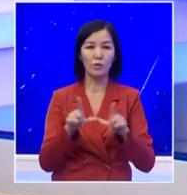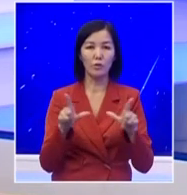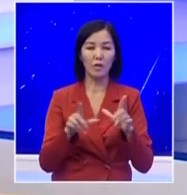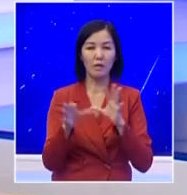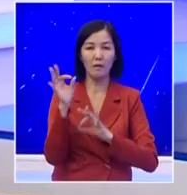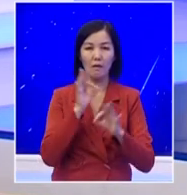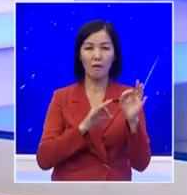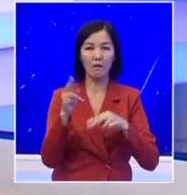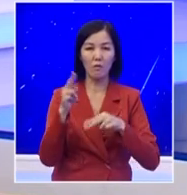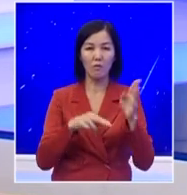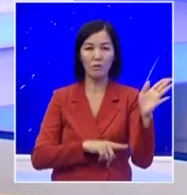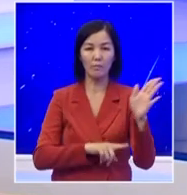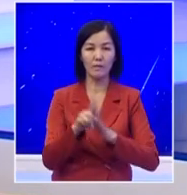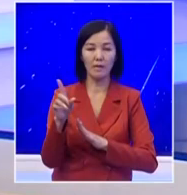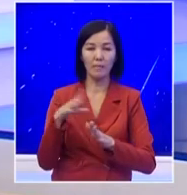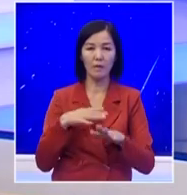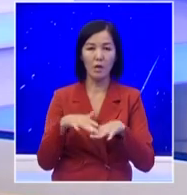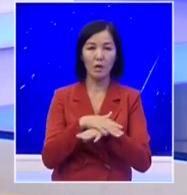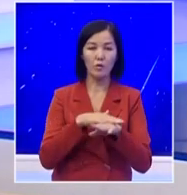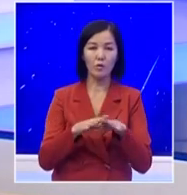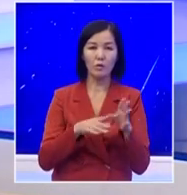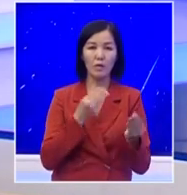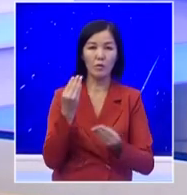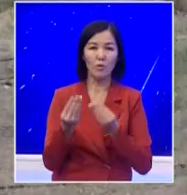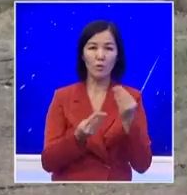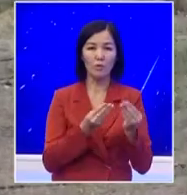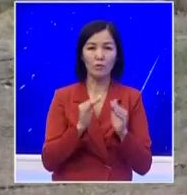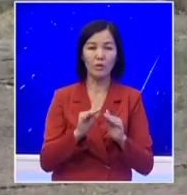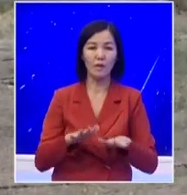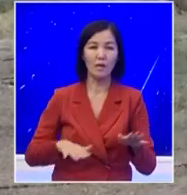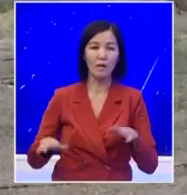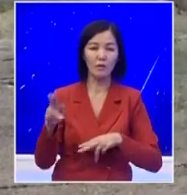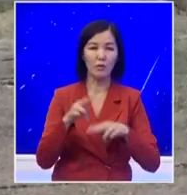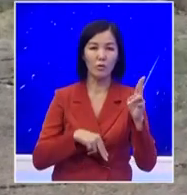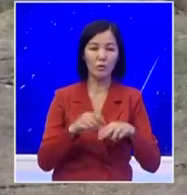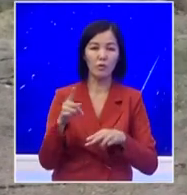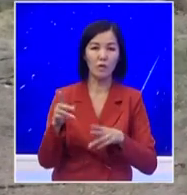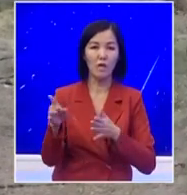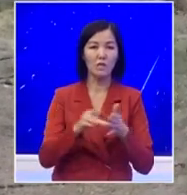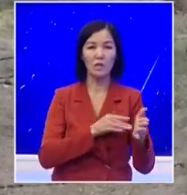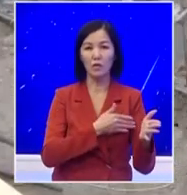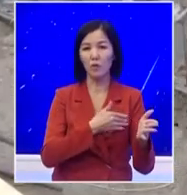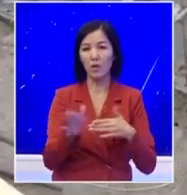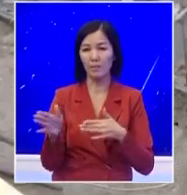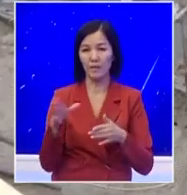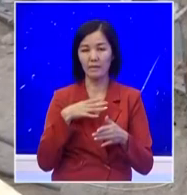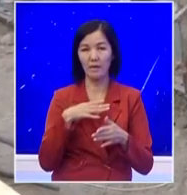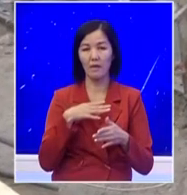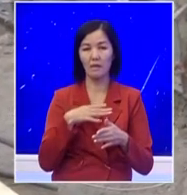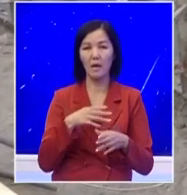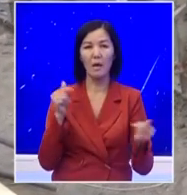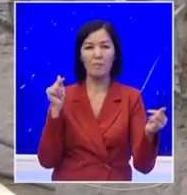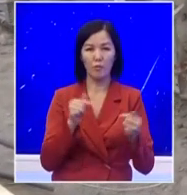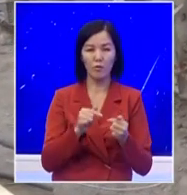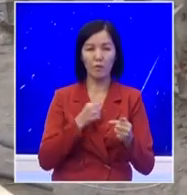құрылысы басталып кеткен. Тұрғындар балалары ойнап жүрген алаңды құрылысшылар рұқсатсыз бір сәтте бұзып алып тастағанына наразы.